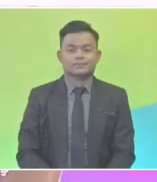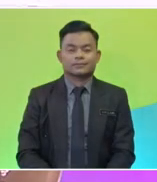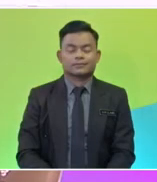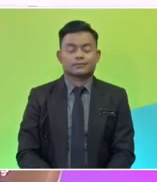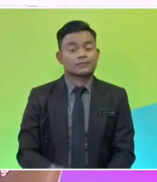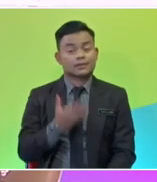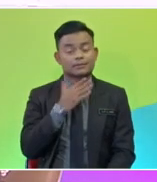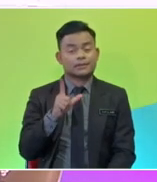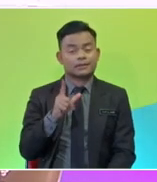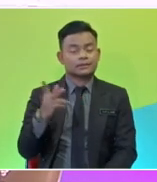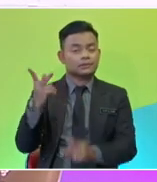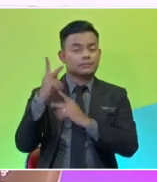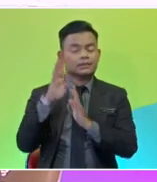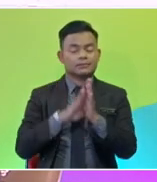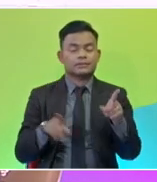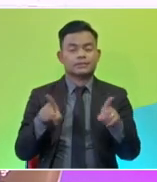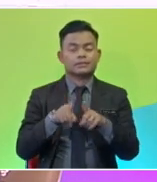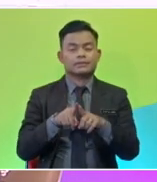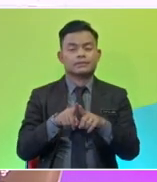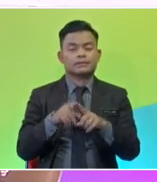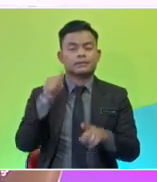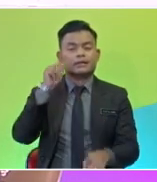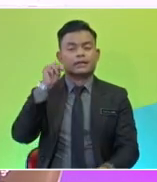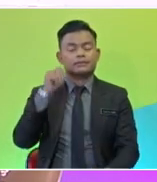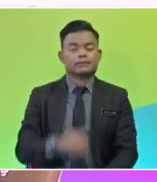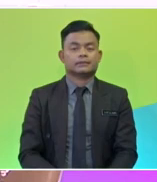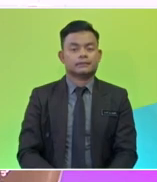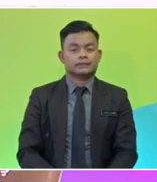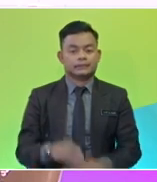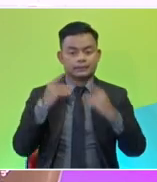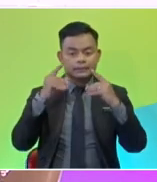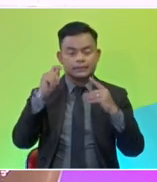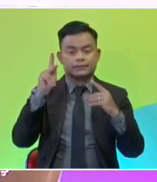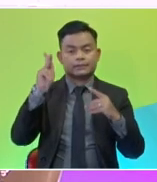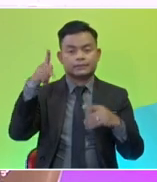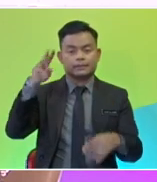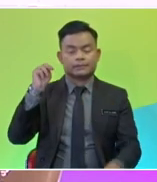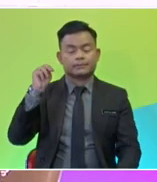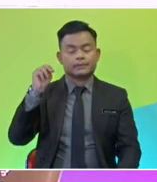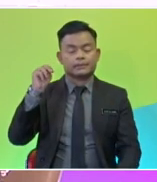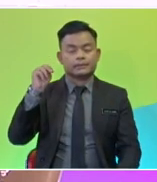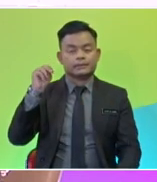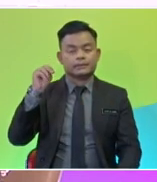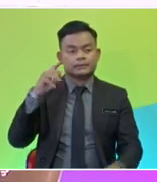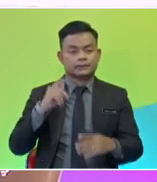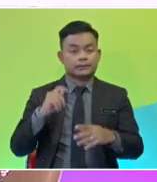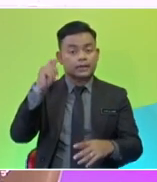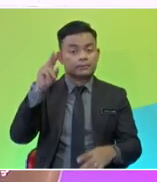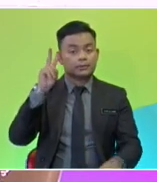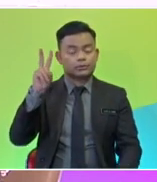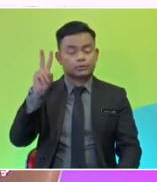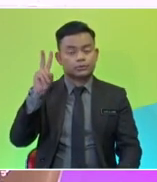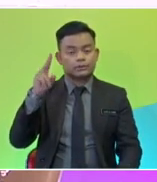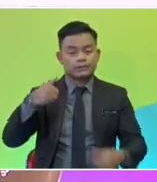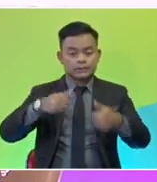Baiklah kembali bersama saya ML azma tahap 2 sains